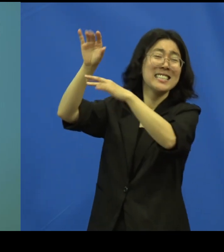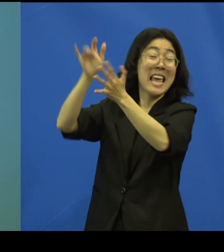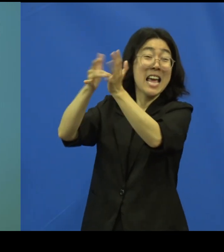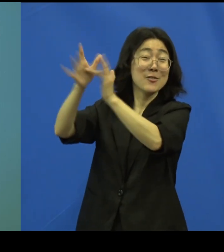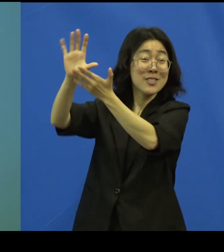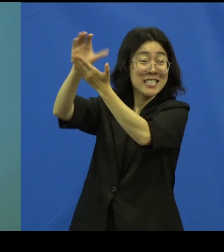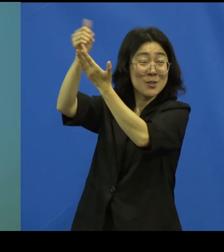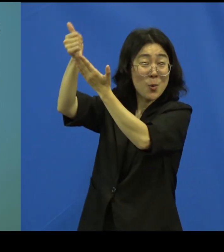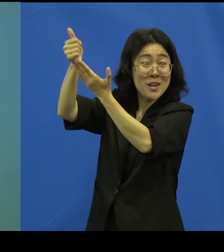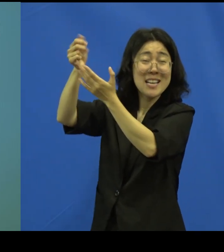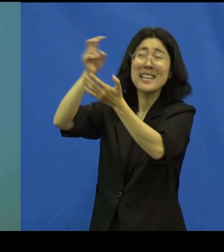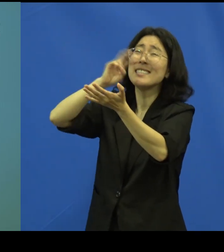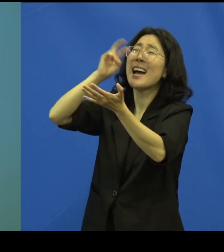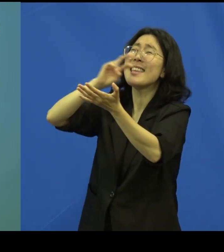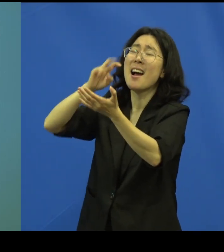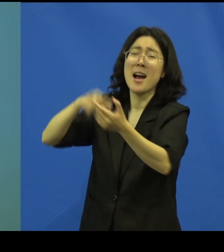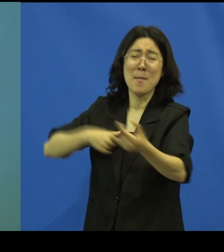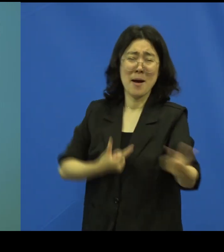돼요.